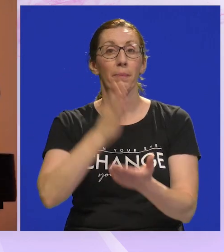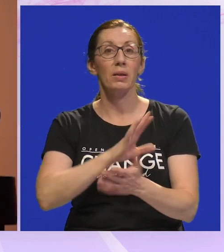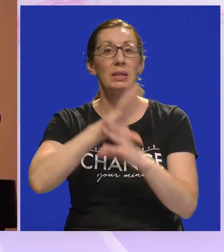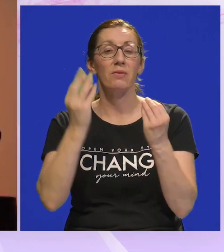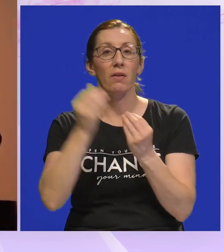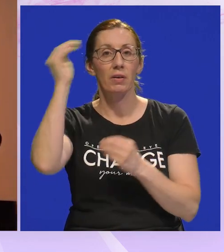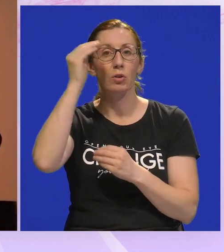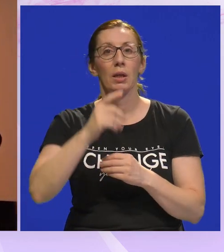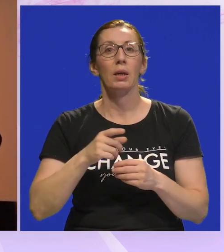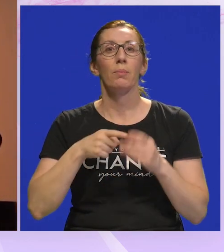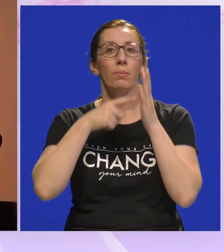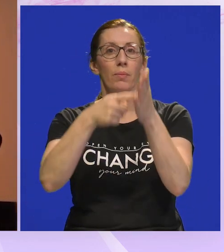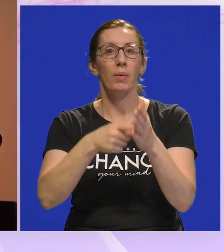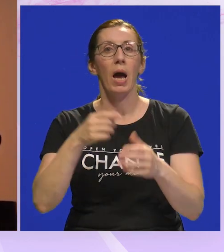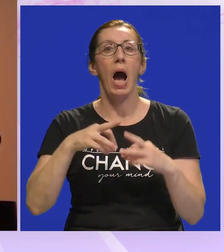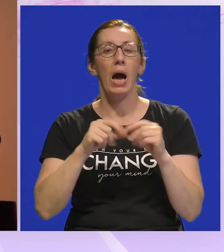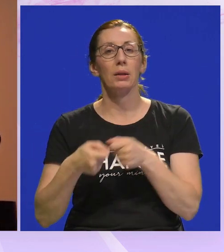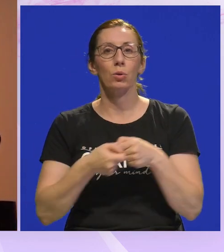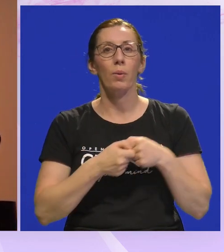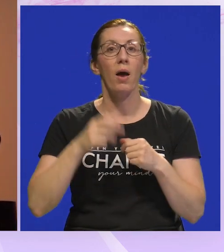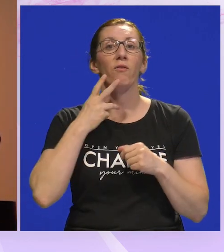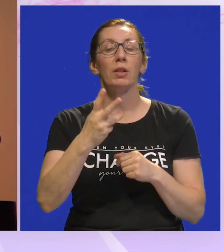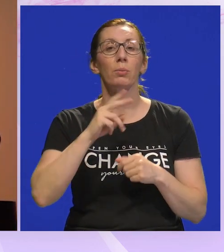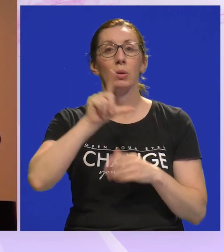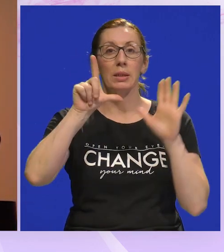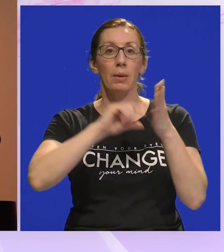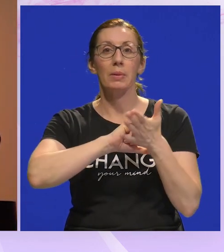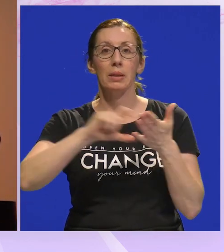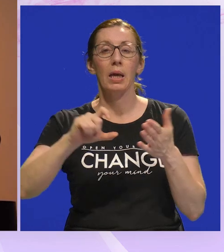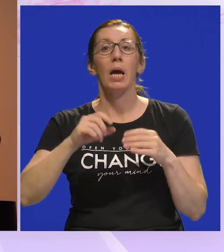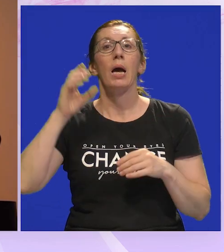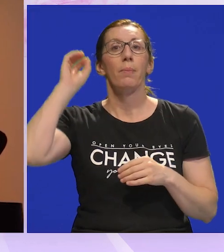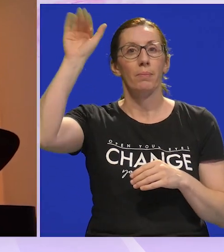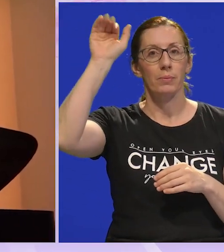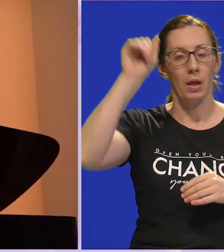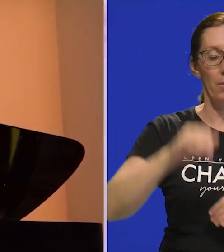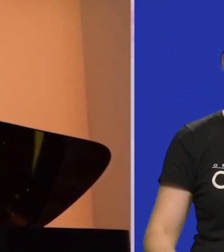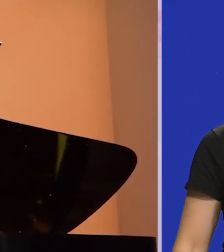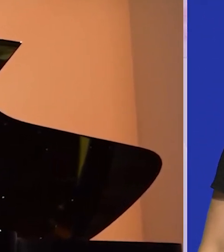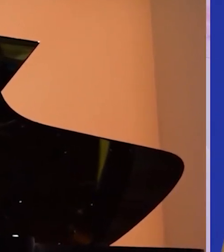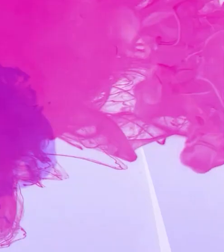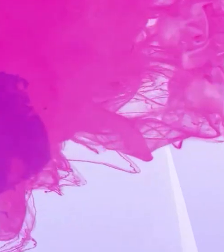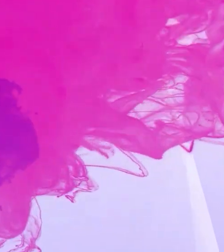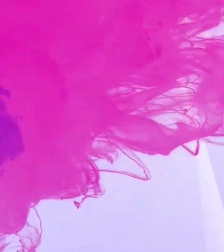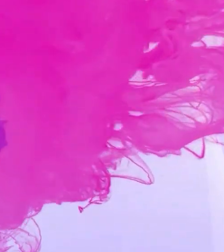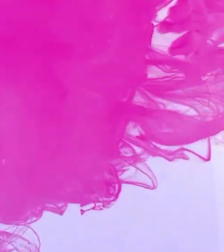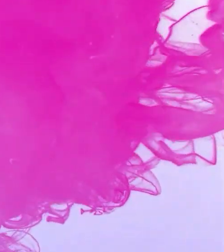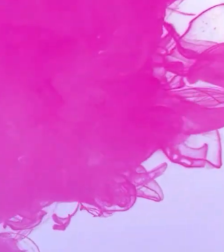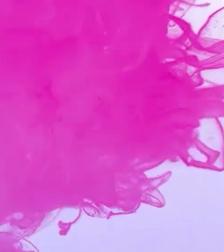Dragi gledatelji, bilo je ovo sve u večerašnjem izdanju Art kluba. Vidimo se ponovno za tjedan dana. Srdačan pozdrav!